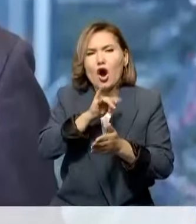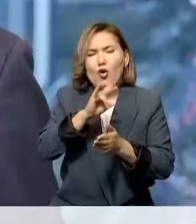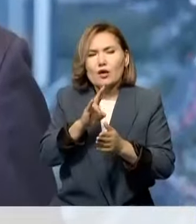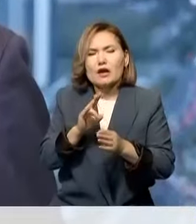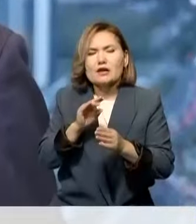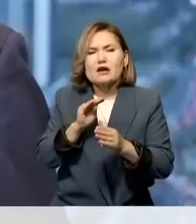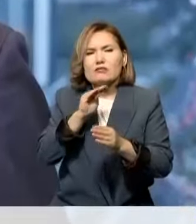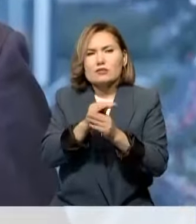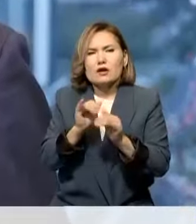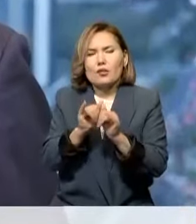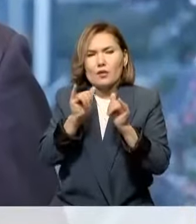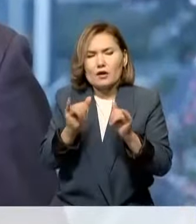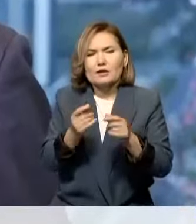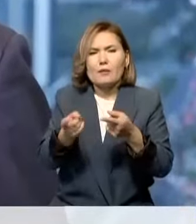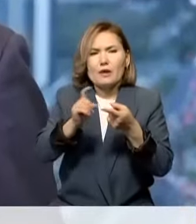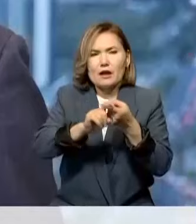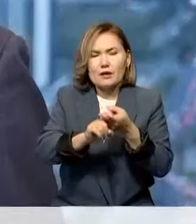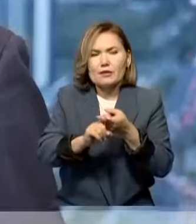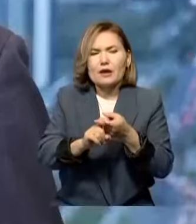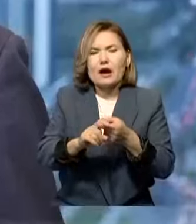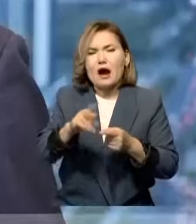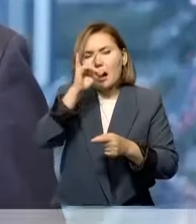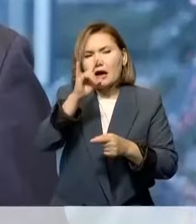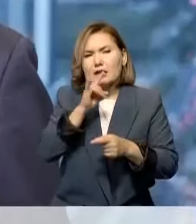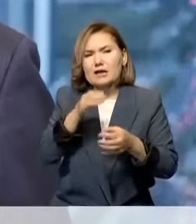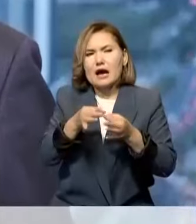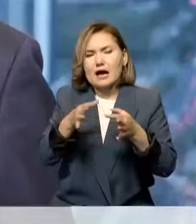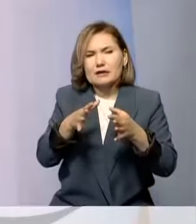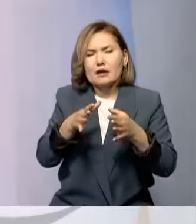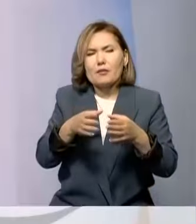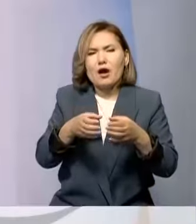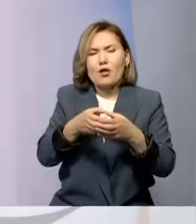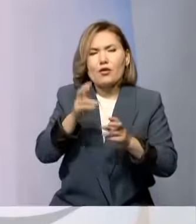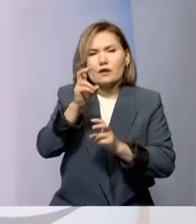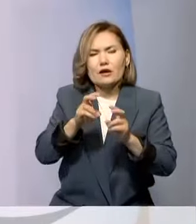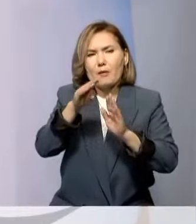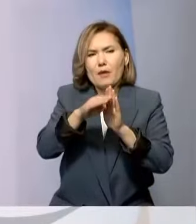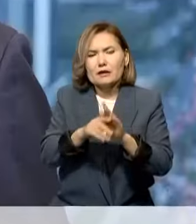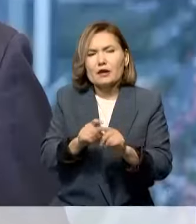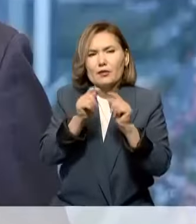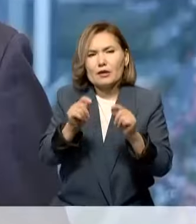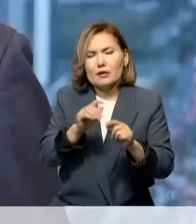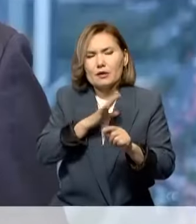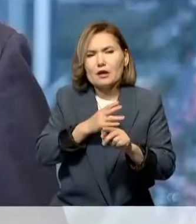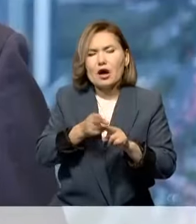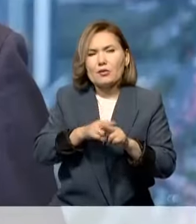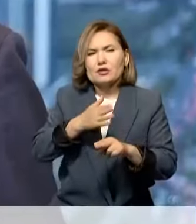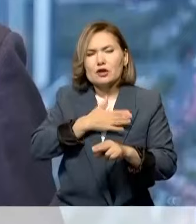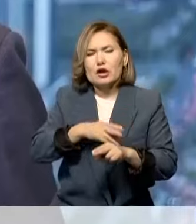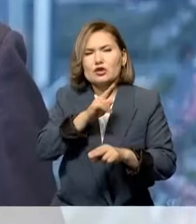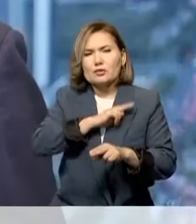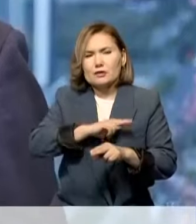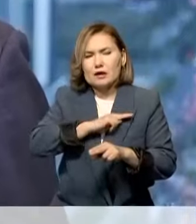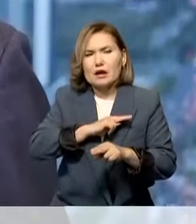толықтыру қажеттілігіне байланысты Қазатомөнеркәсіп геологиялық барлау бағдарламасын іске қосты. Біздің жұмыс істеп